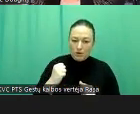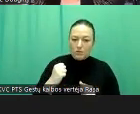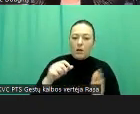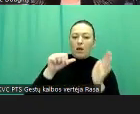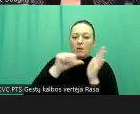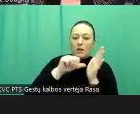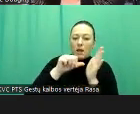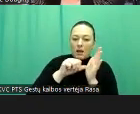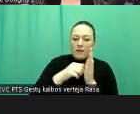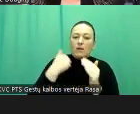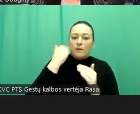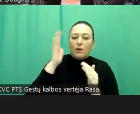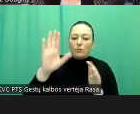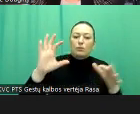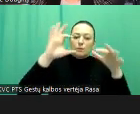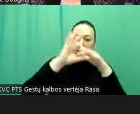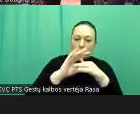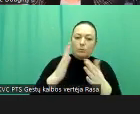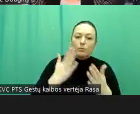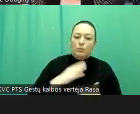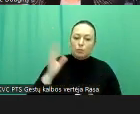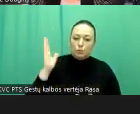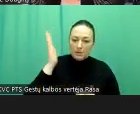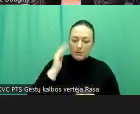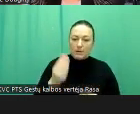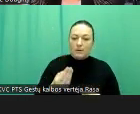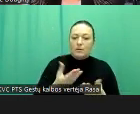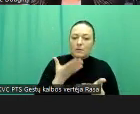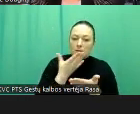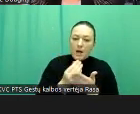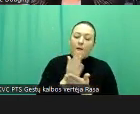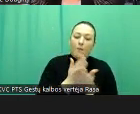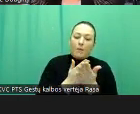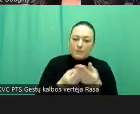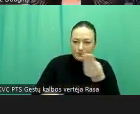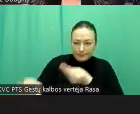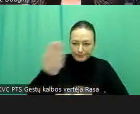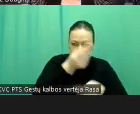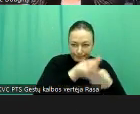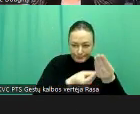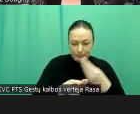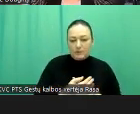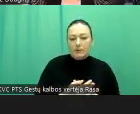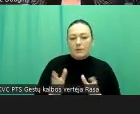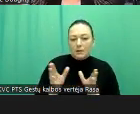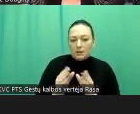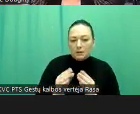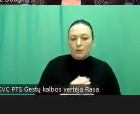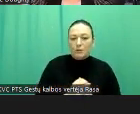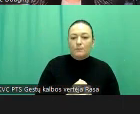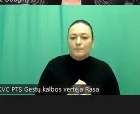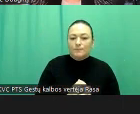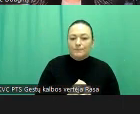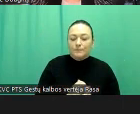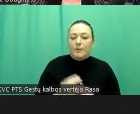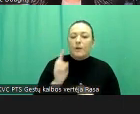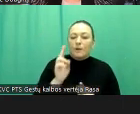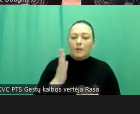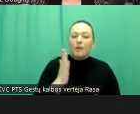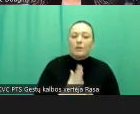dalyvauja ir dar prisijungs prie mūsų seminarų ir pasidalins savo patirtimis su jumis dėl to, kas tai